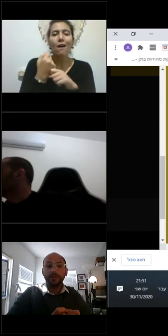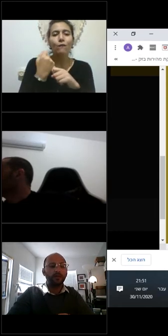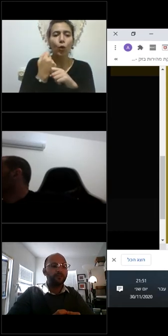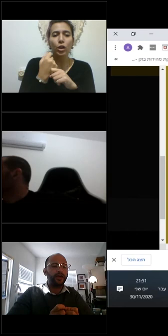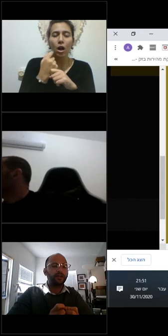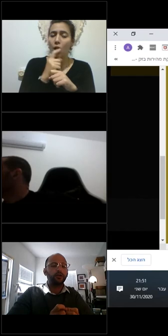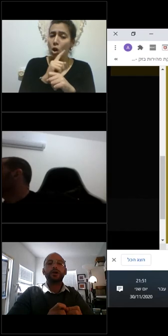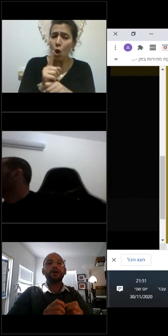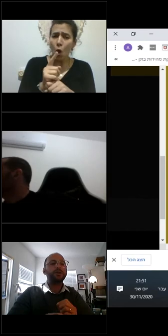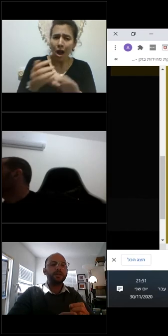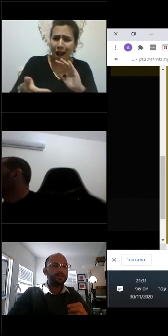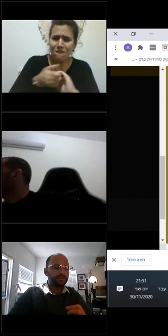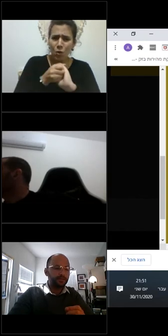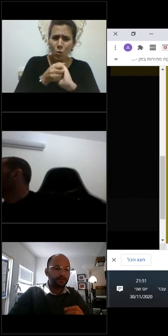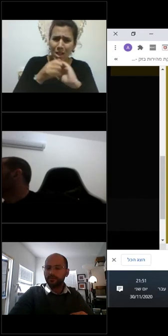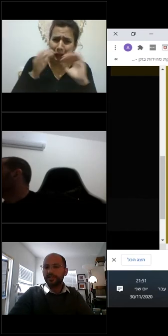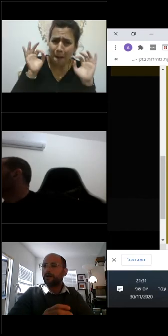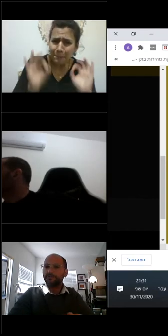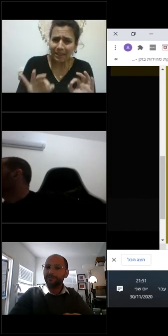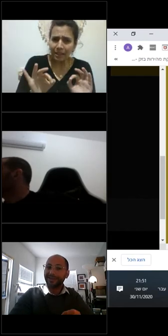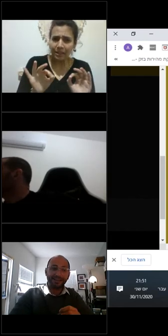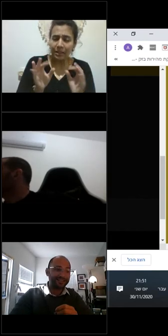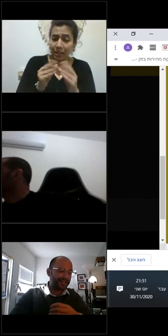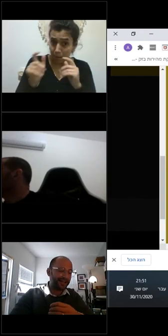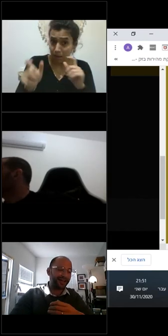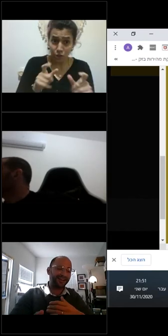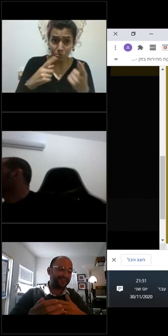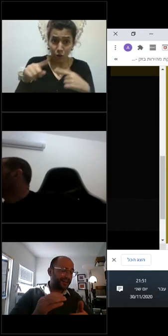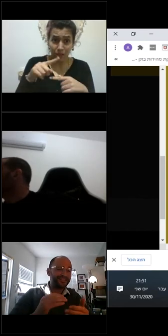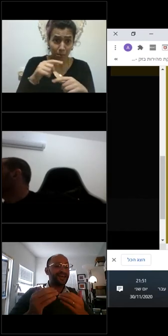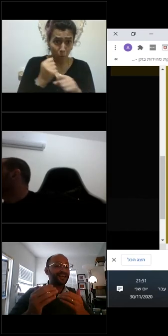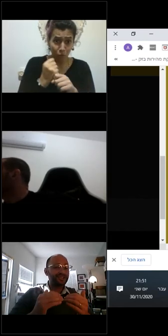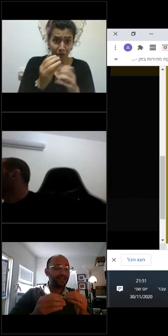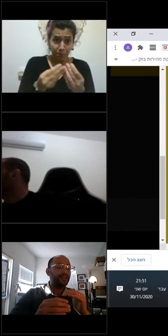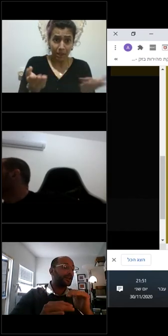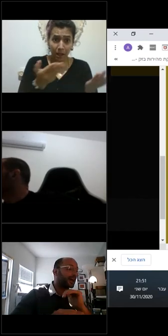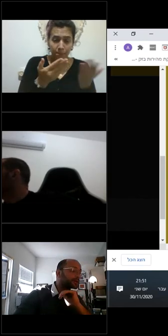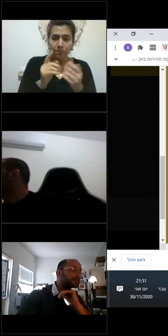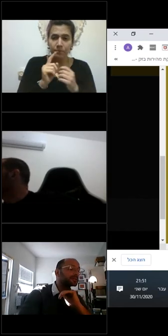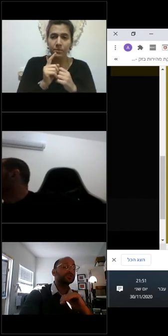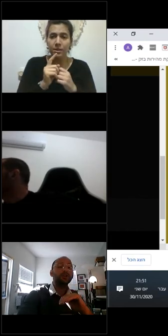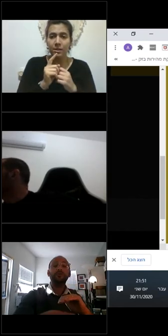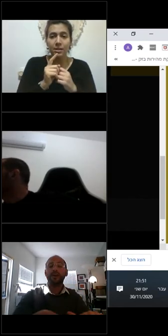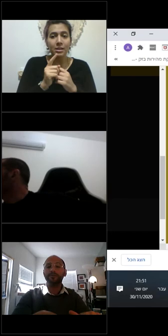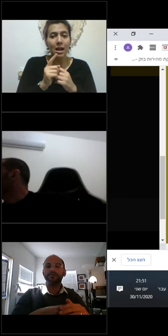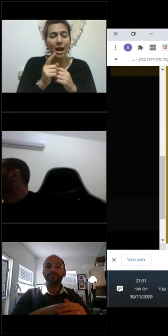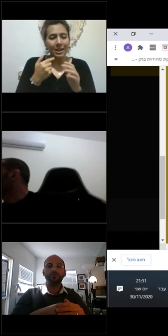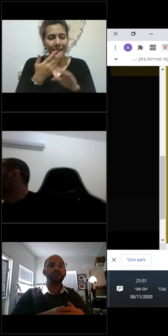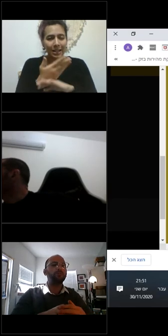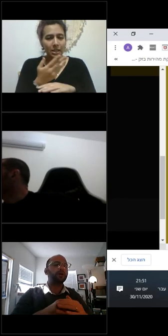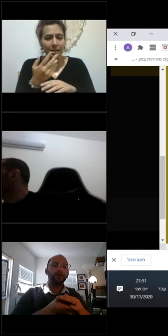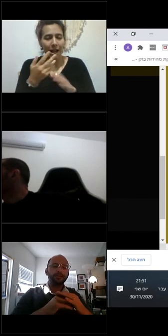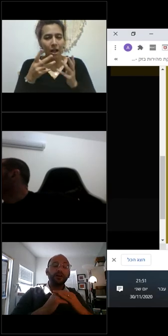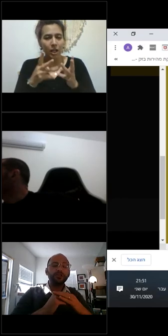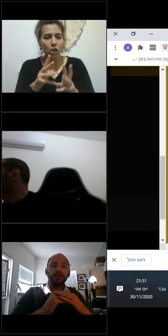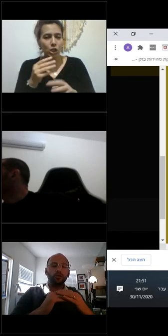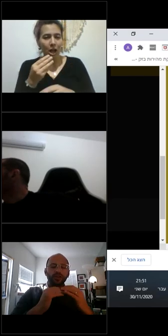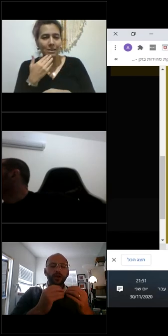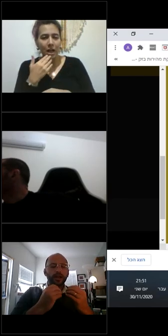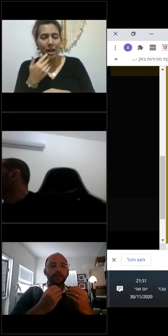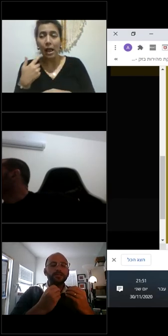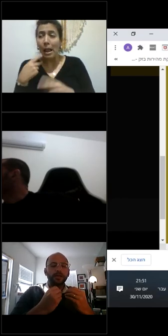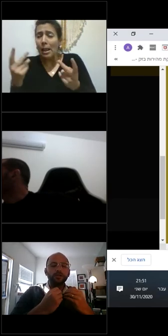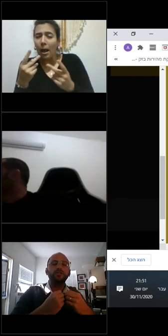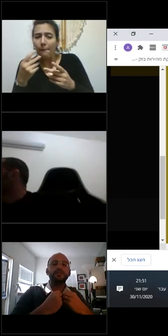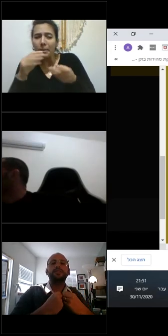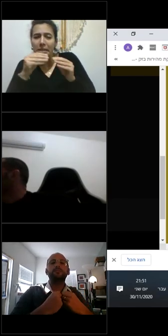עם אנשים שאתם עובדים איתם, ולא לחפש, וזה גם להיכנס לגישה הישראלית של לחפש לחסוך פה ולחפש לחסוך שם, זה דברים